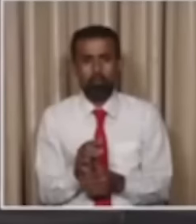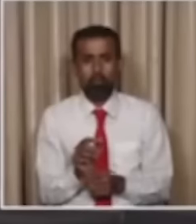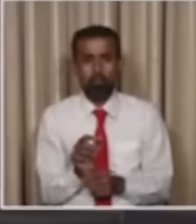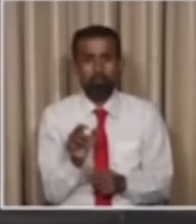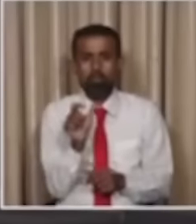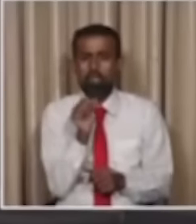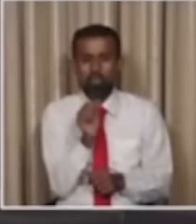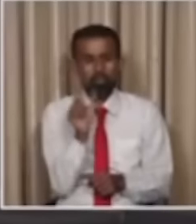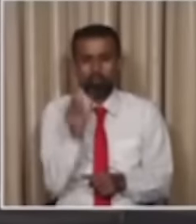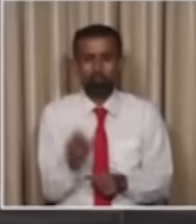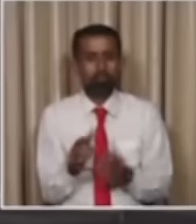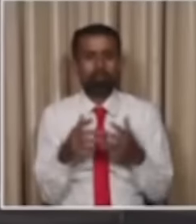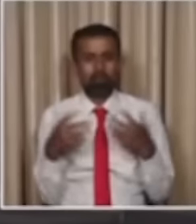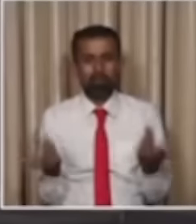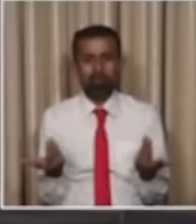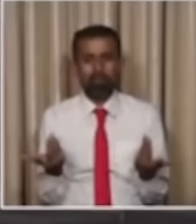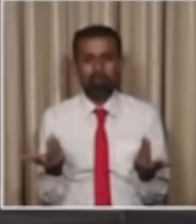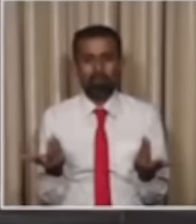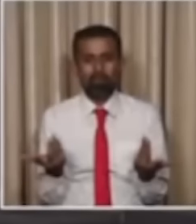නෑ. අන්න ඒකයි කියන්නේ.